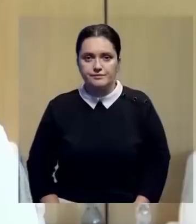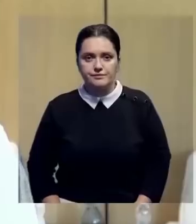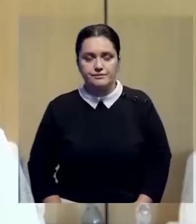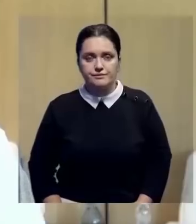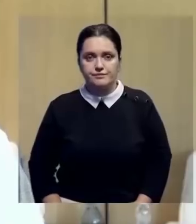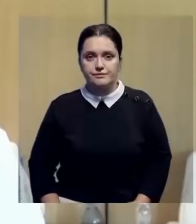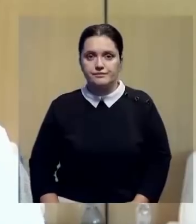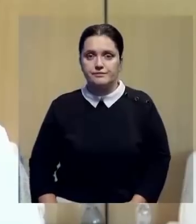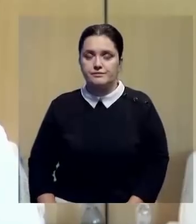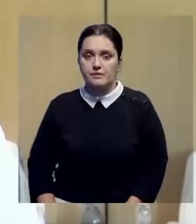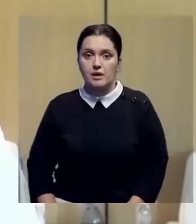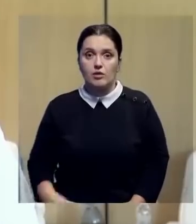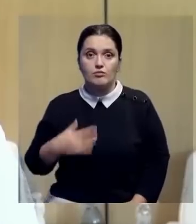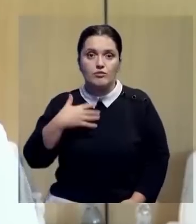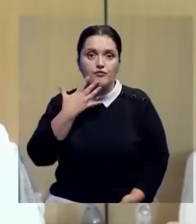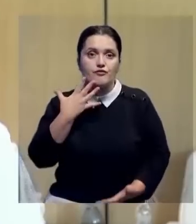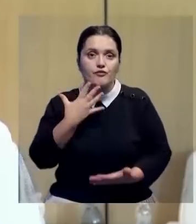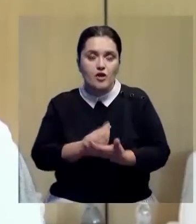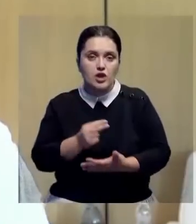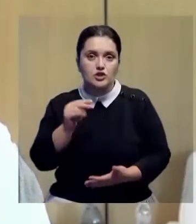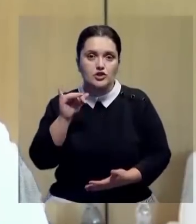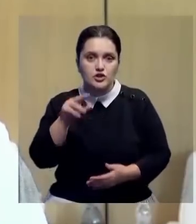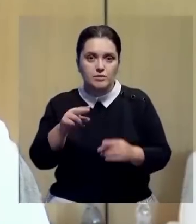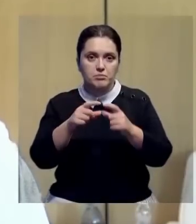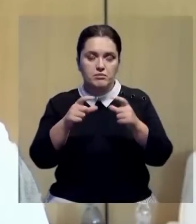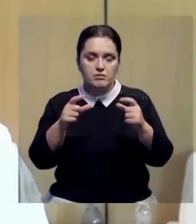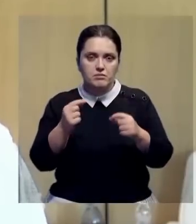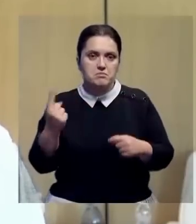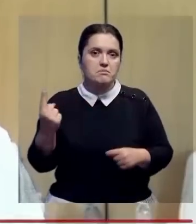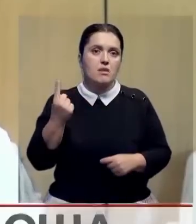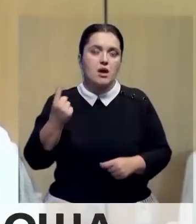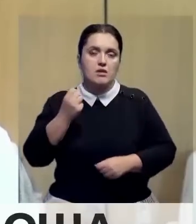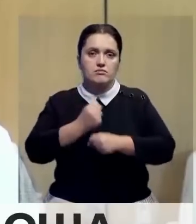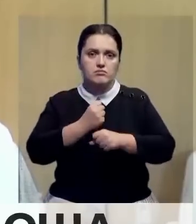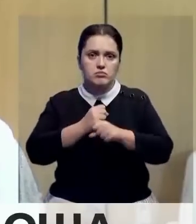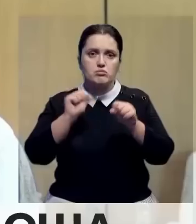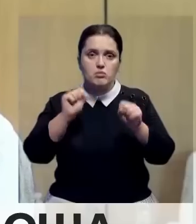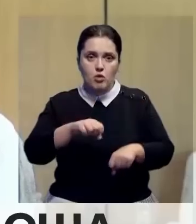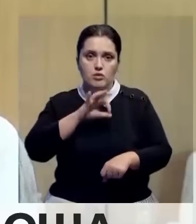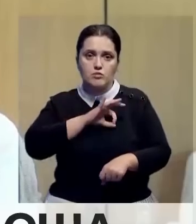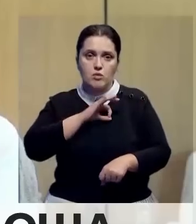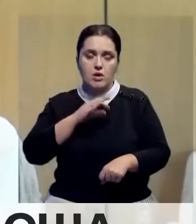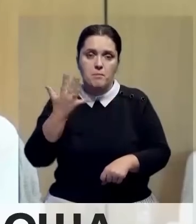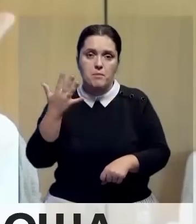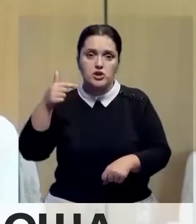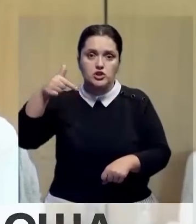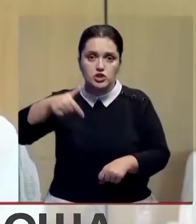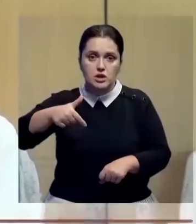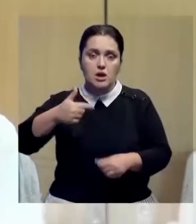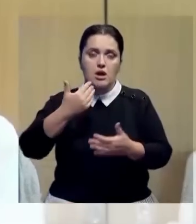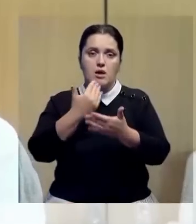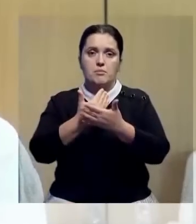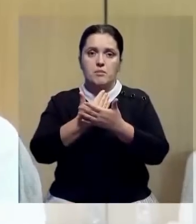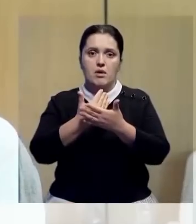Это первый чип отечественного производства, который можно использовать для различных типов базовых станций 5G. Например, облачных